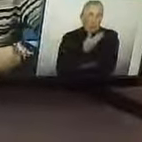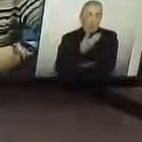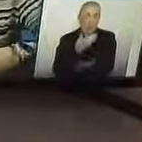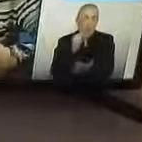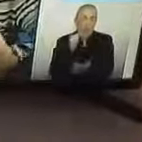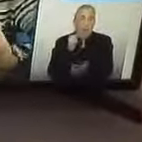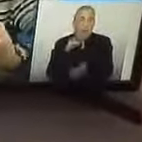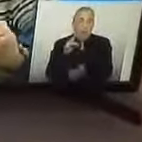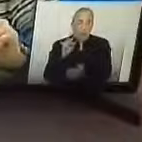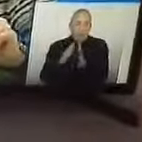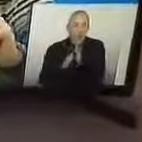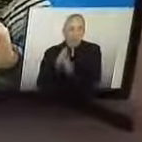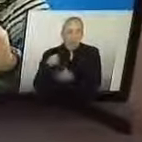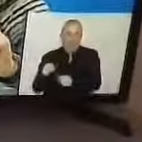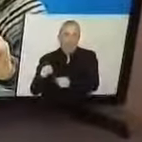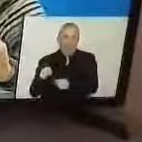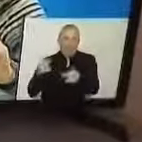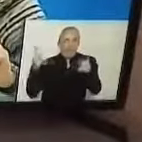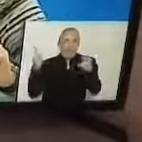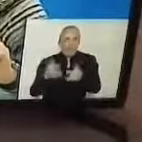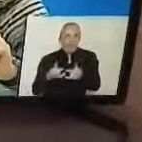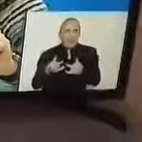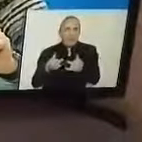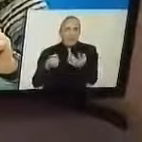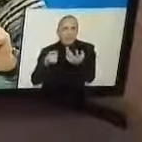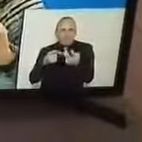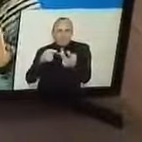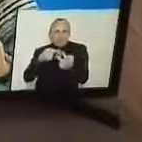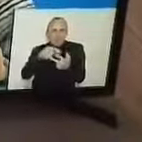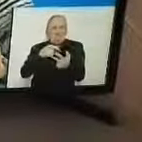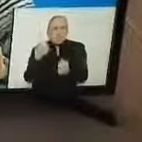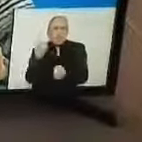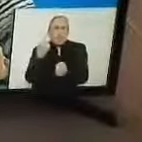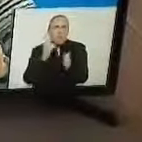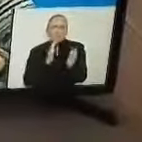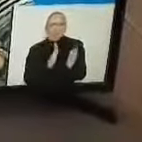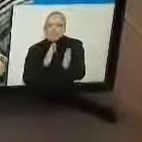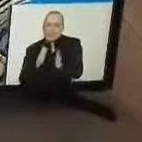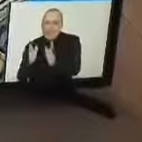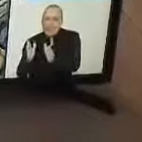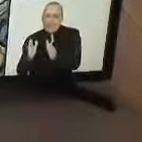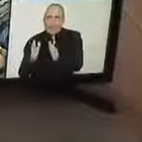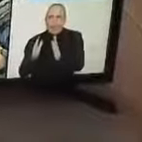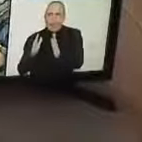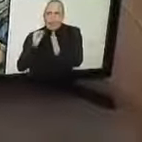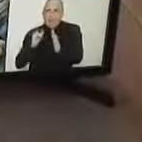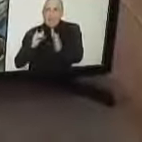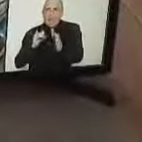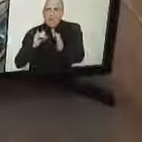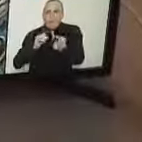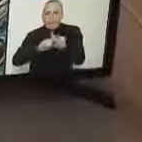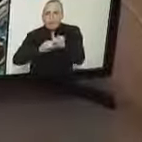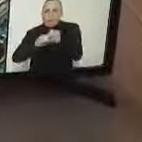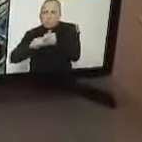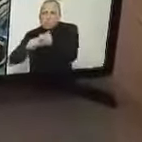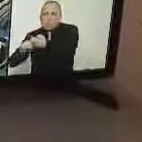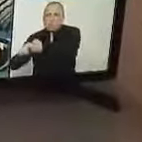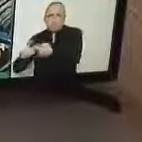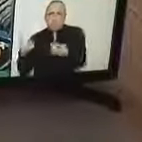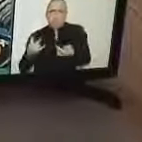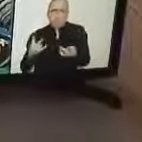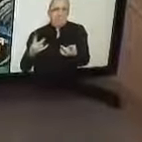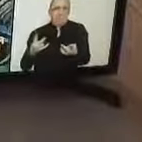амброзію, необхідно декілька факторів. Перше – це системність і послідовність. Я приведу,